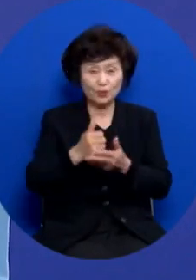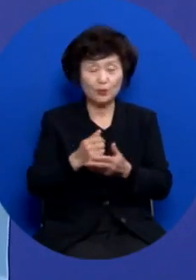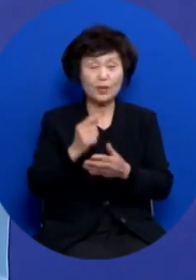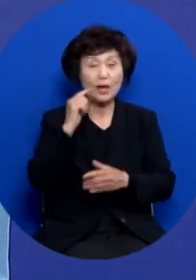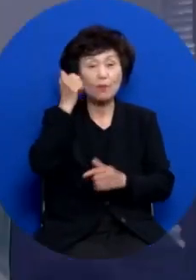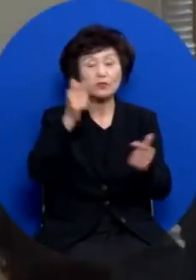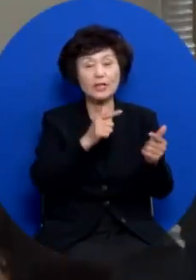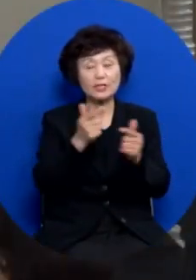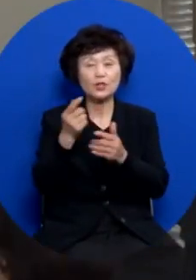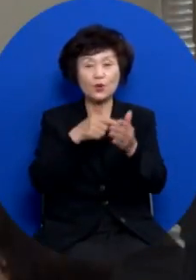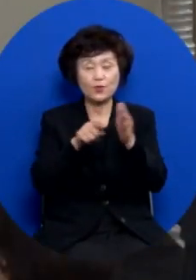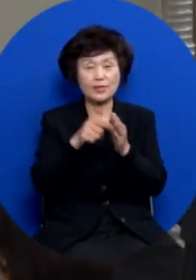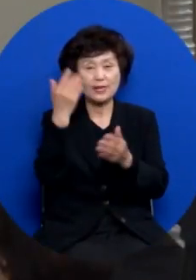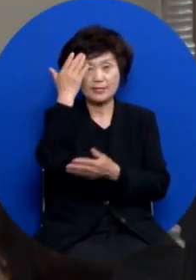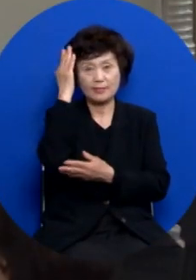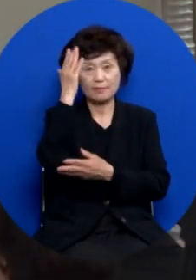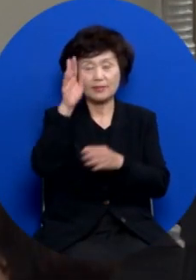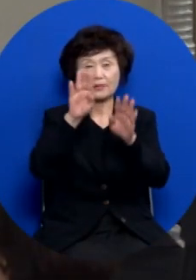개최했습니다